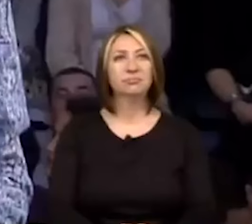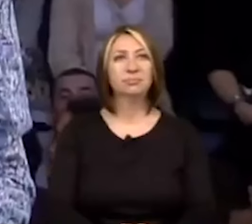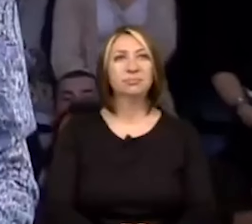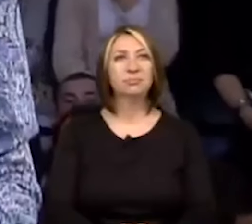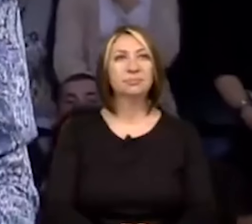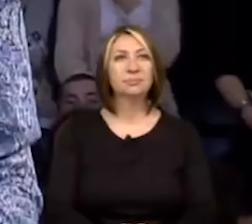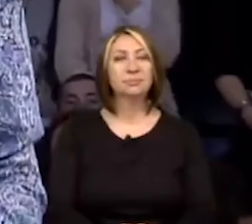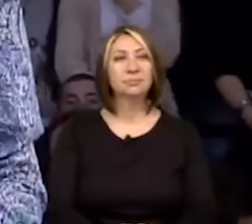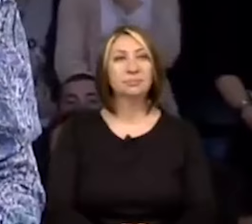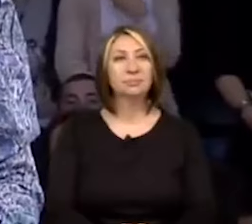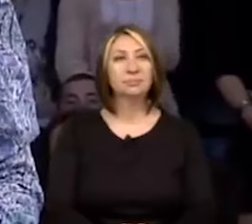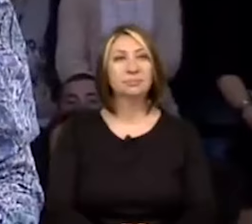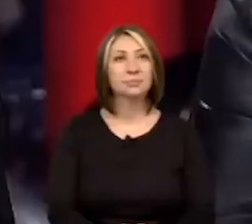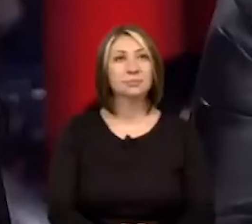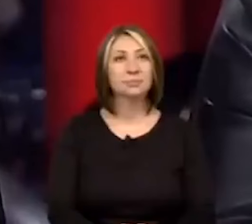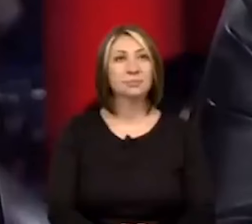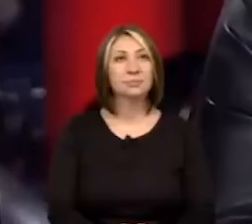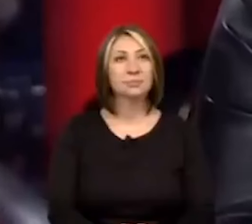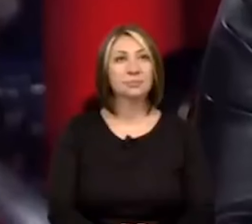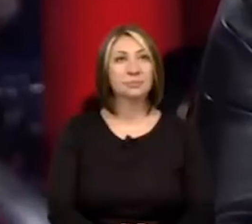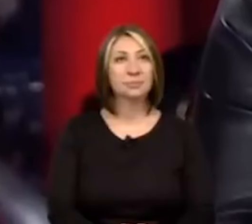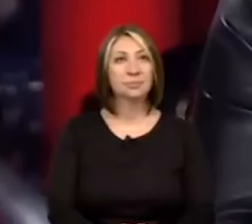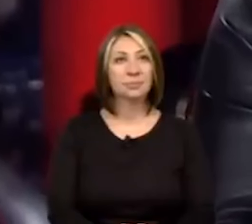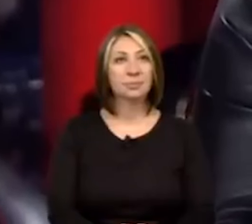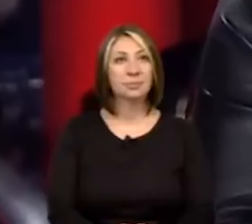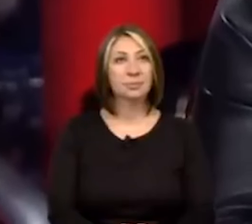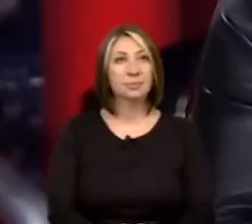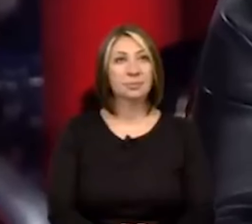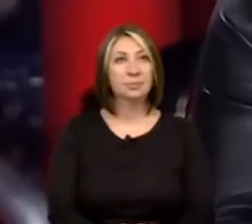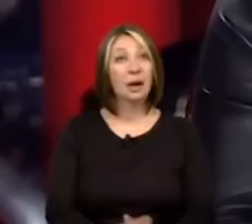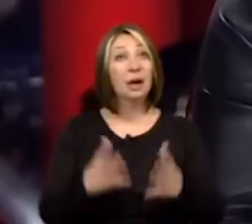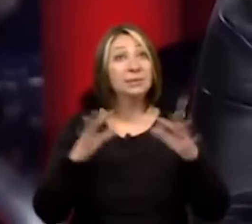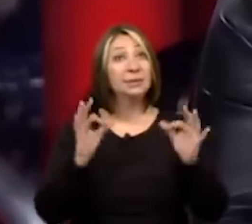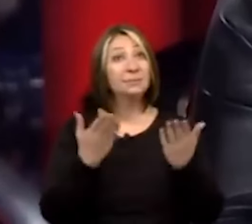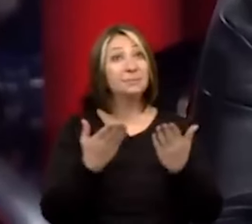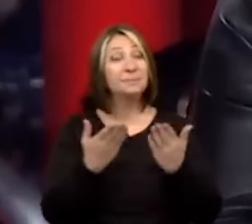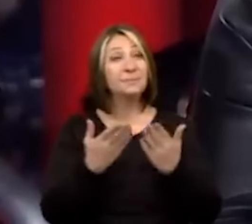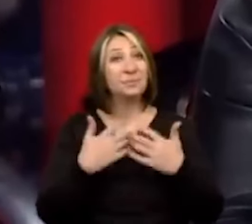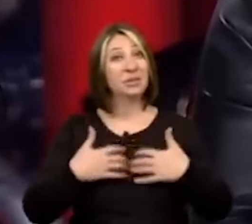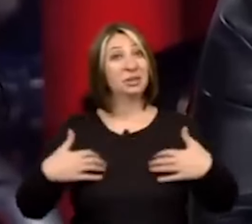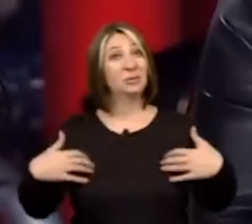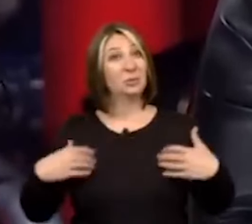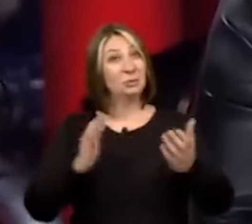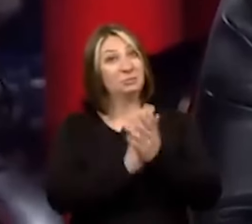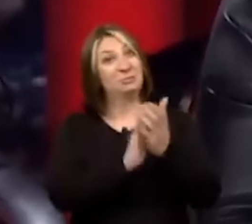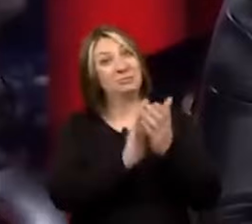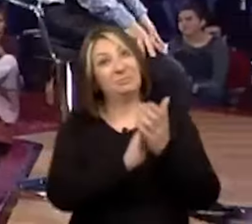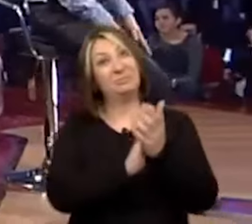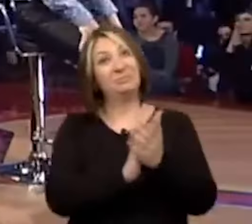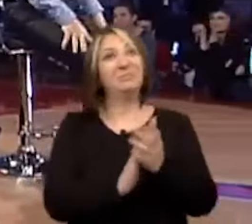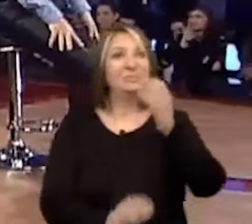Peki. Hanımefendi. Ben hazırım. Buyurun efendim. Cesur alkışlıyoruz